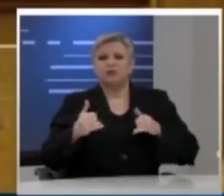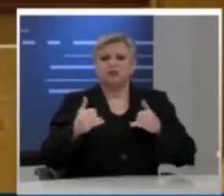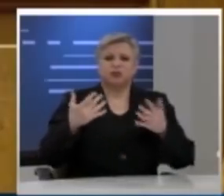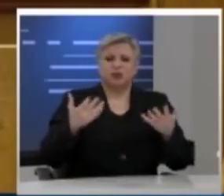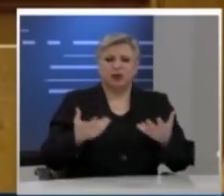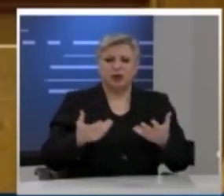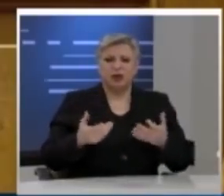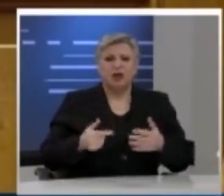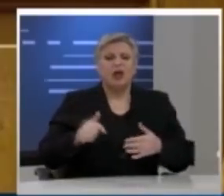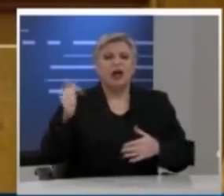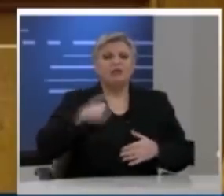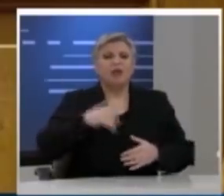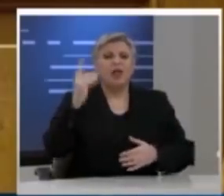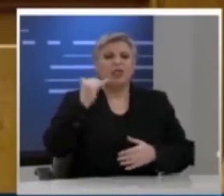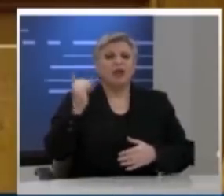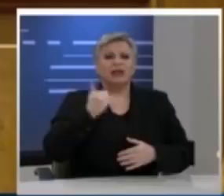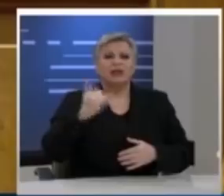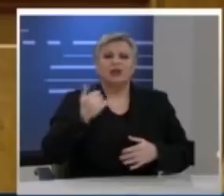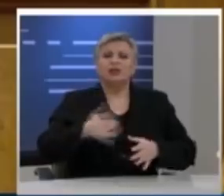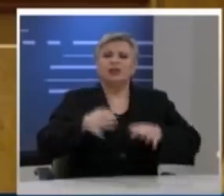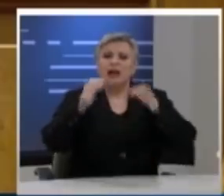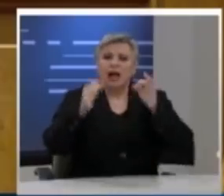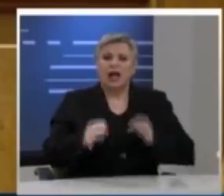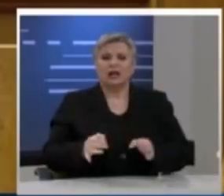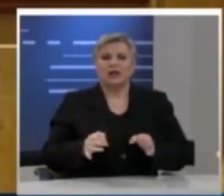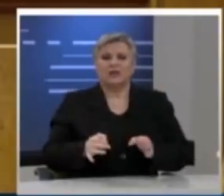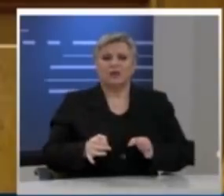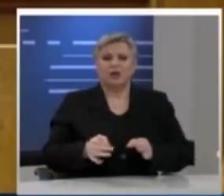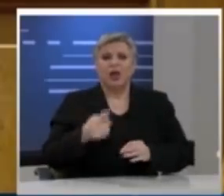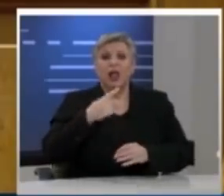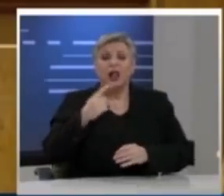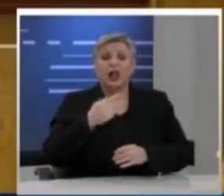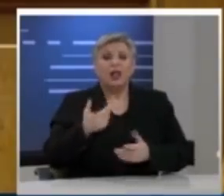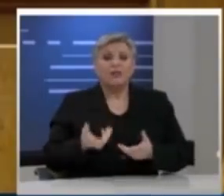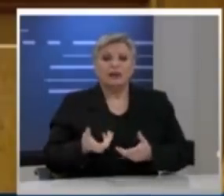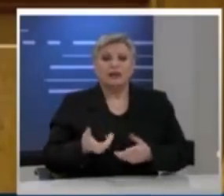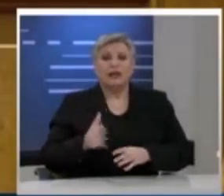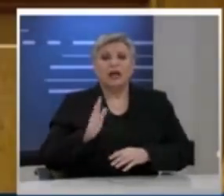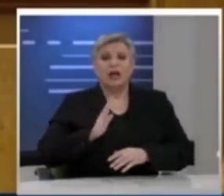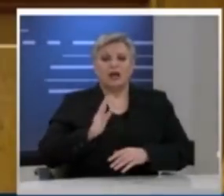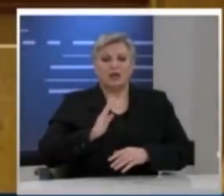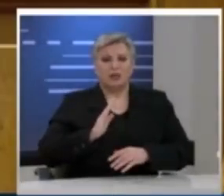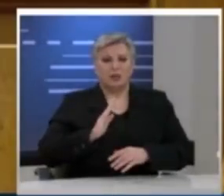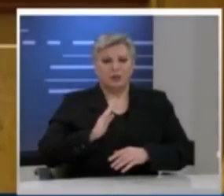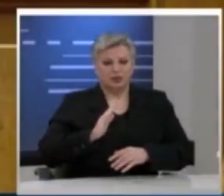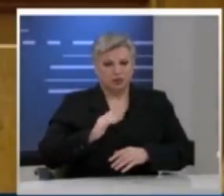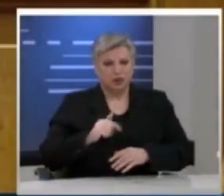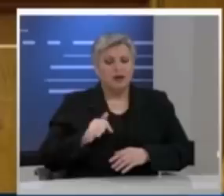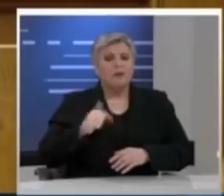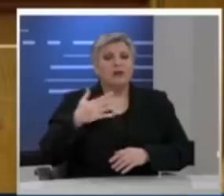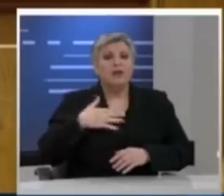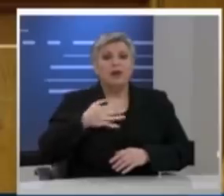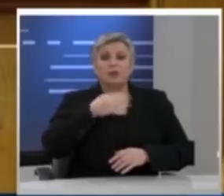κόμματα μπορεί να μην αντιλαμβάνονται και τα στοιχειώδη ελληνικά πλέον λέμε το εξής όποιο